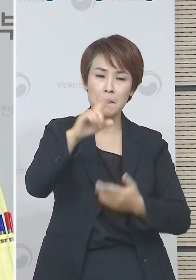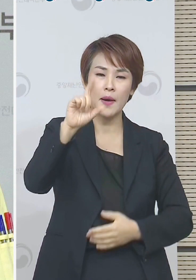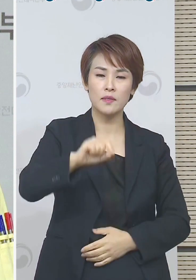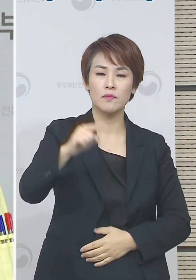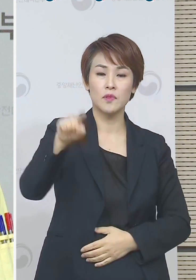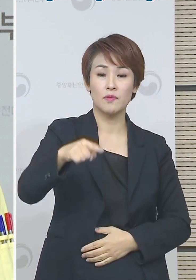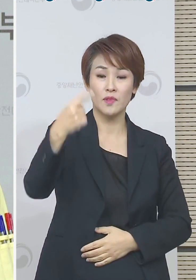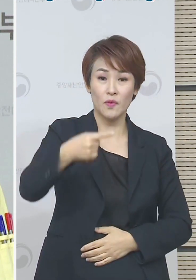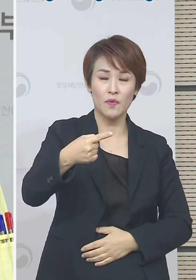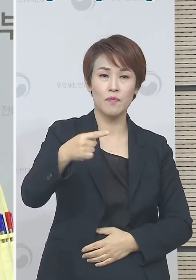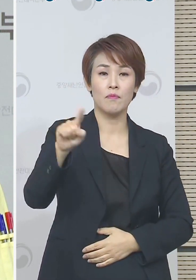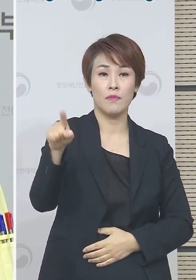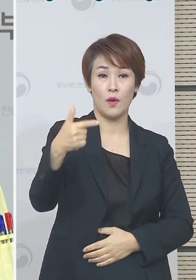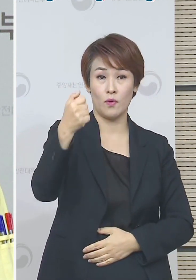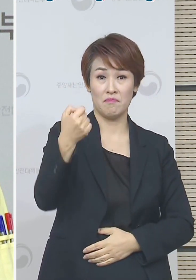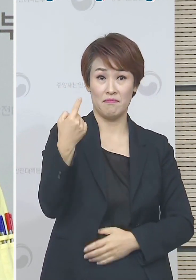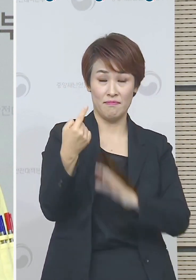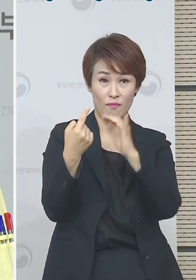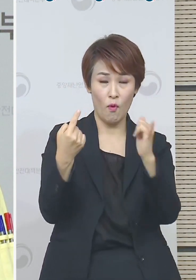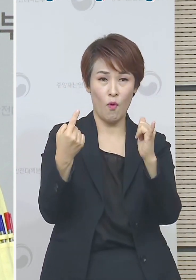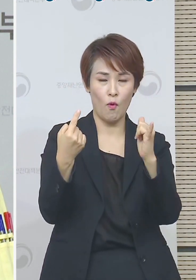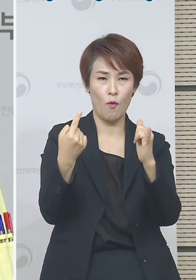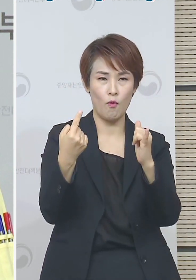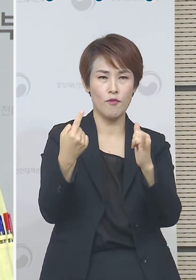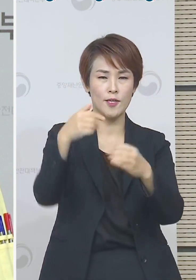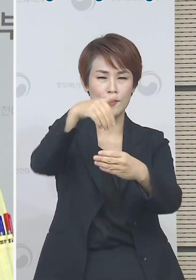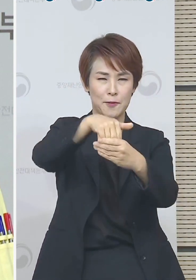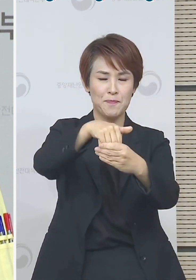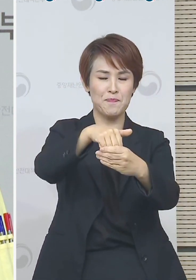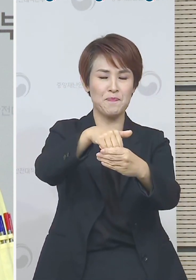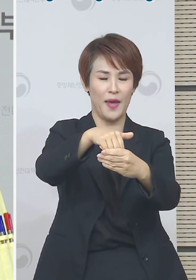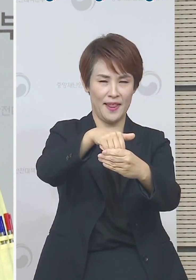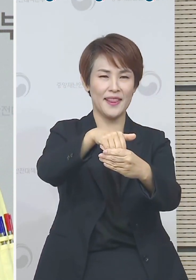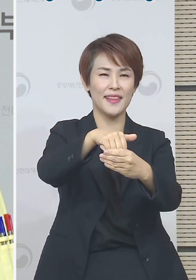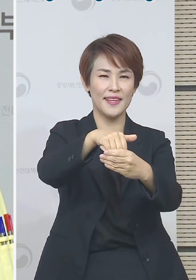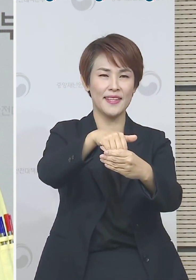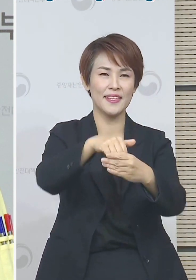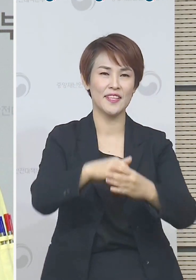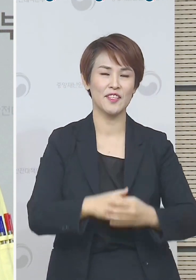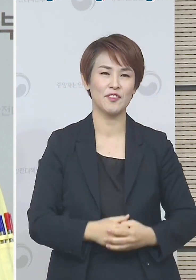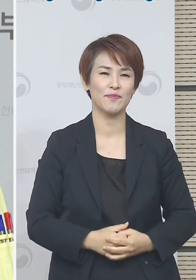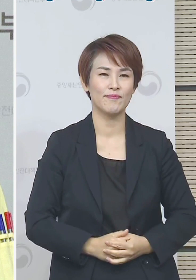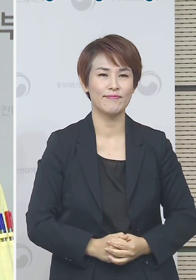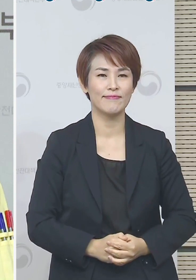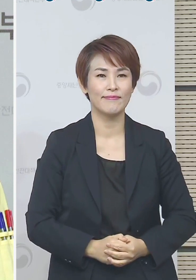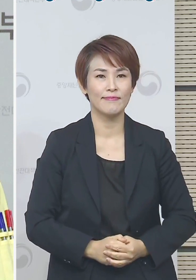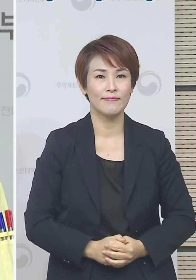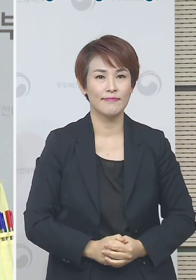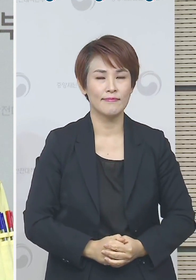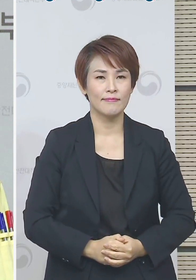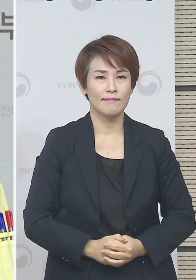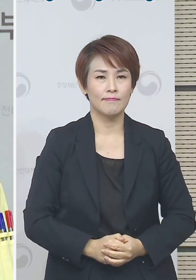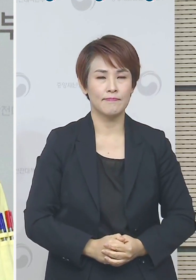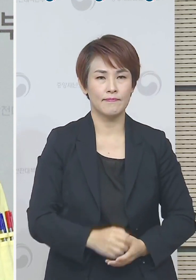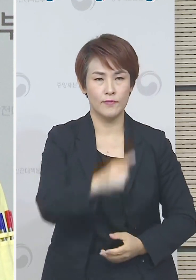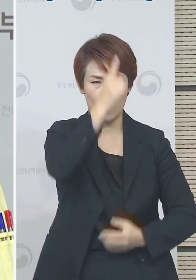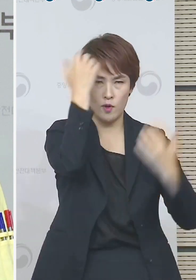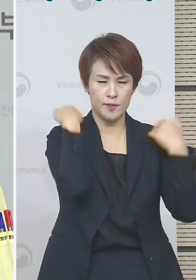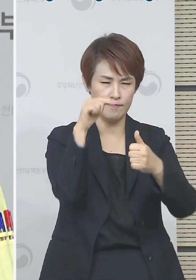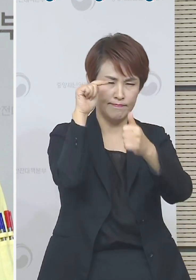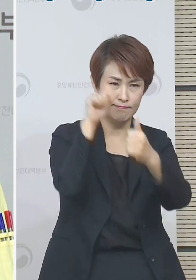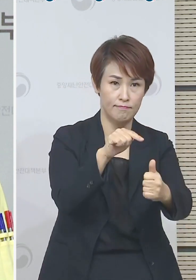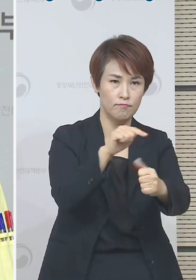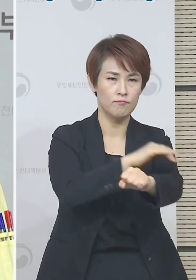11,151명의 국민들께서도 소중한 한 표를 행사한 것으로 확인되었습니다. 방역당국의